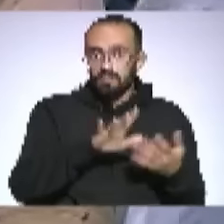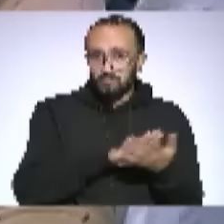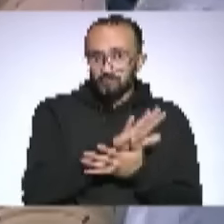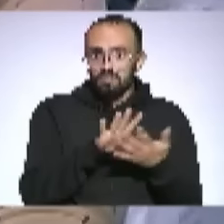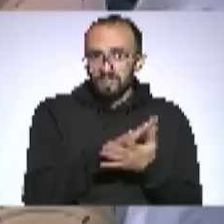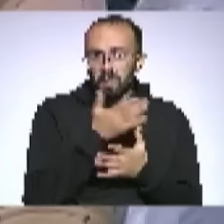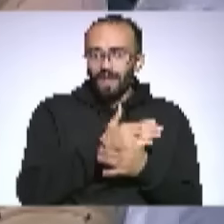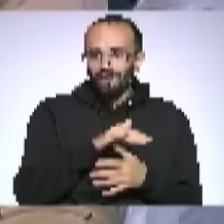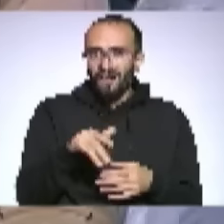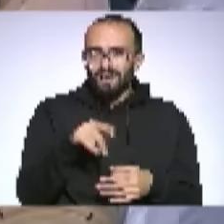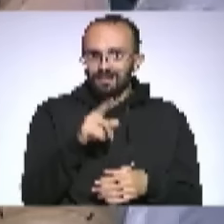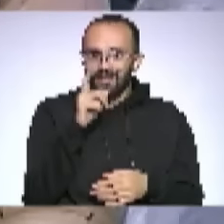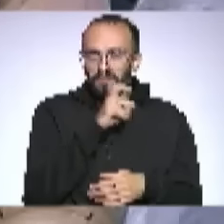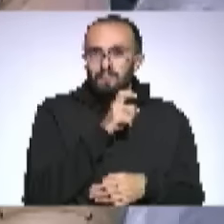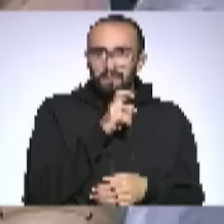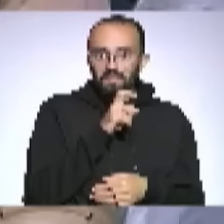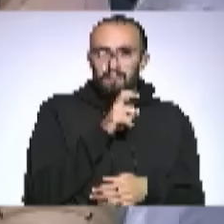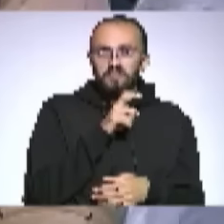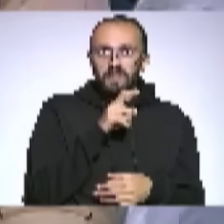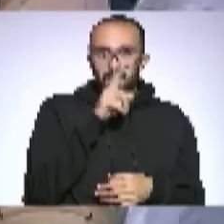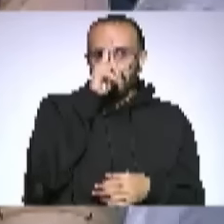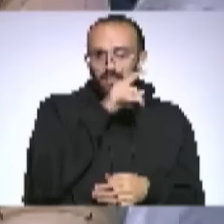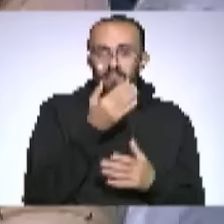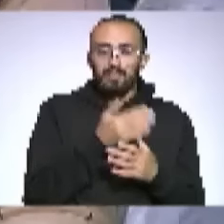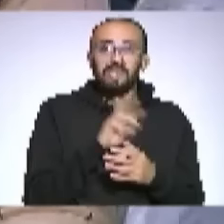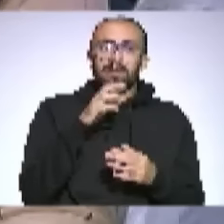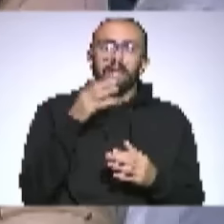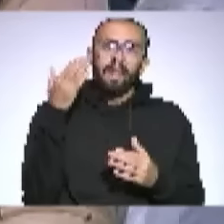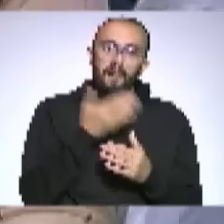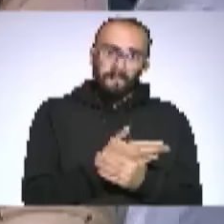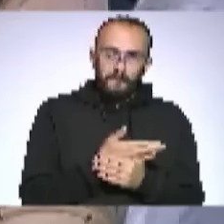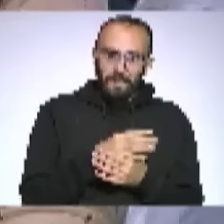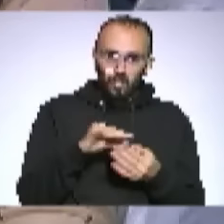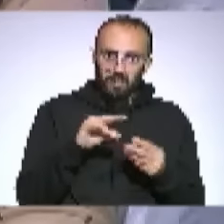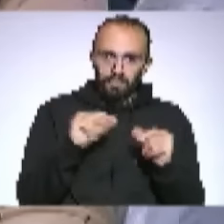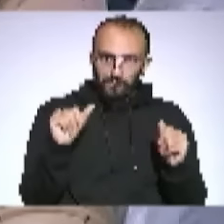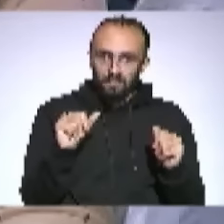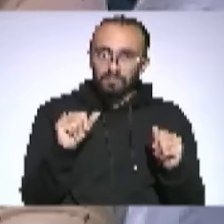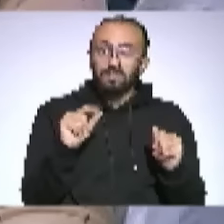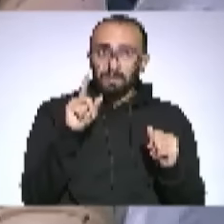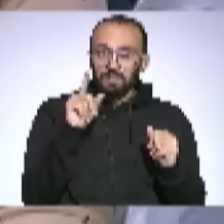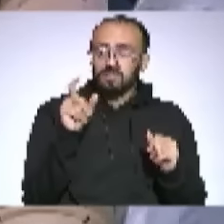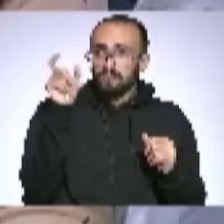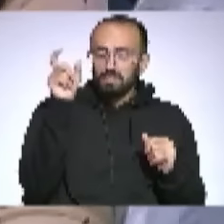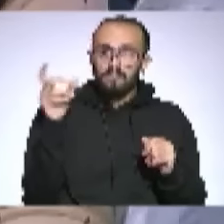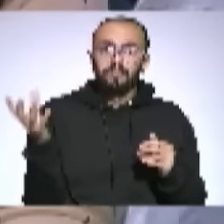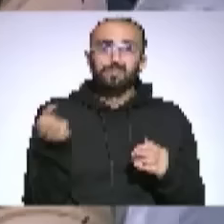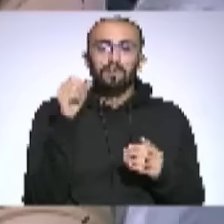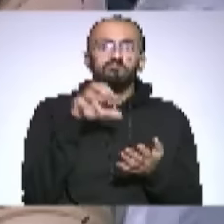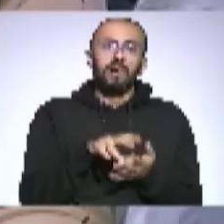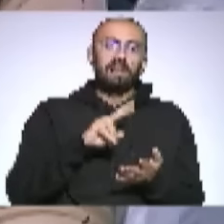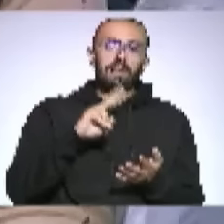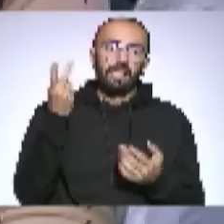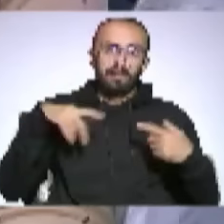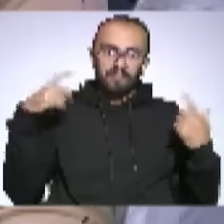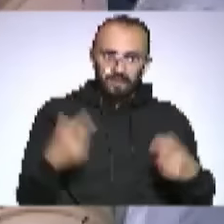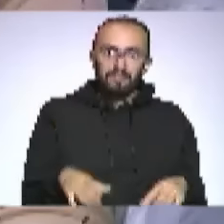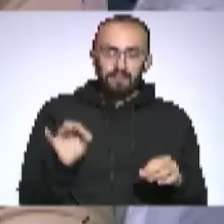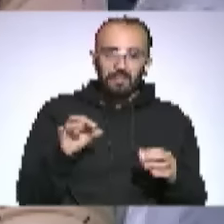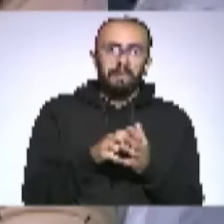ضد الاطفال والعنف تدخلت الكنيسه لاصلاح الموقف لكن قرر اخد شقه اخرى في نفس المنطقه